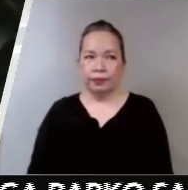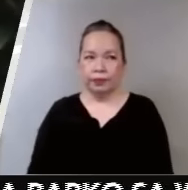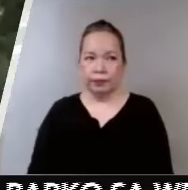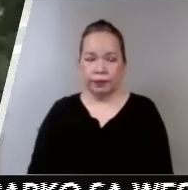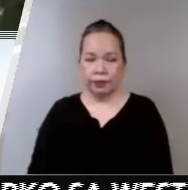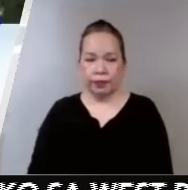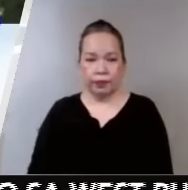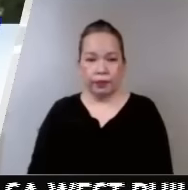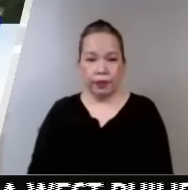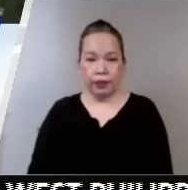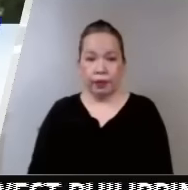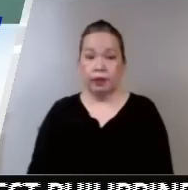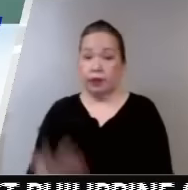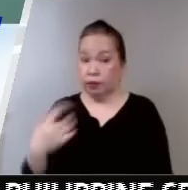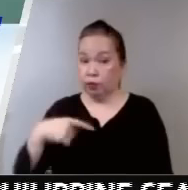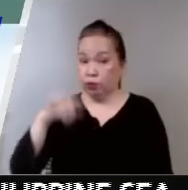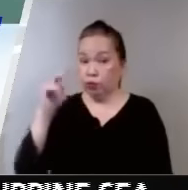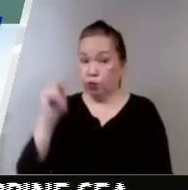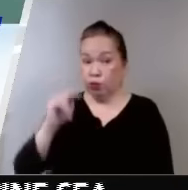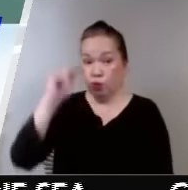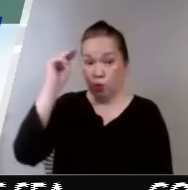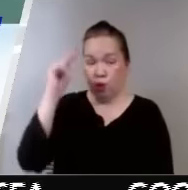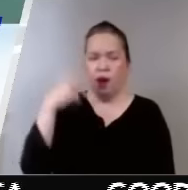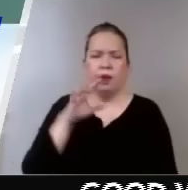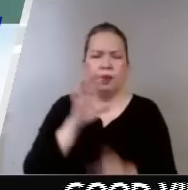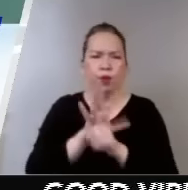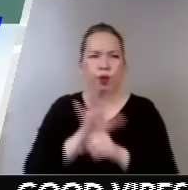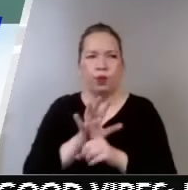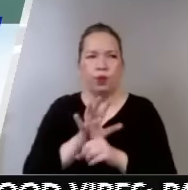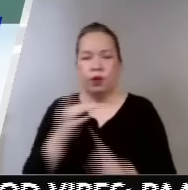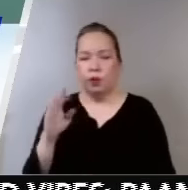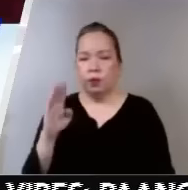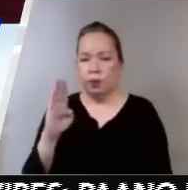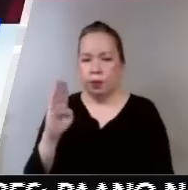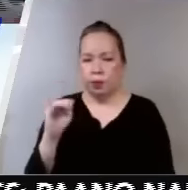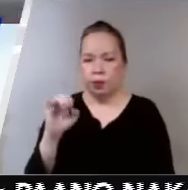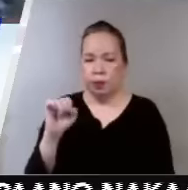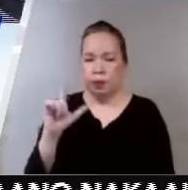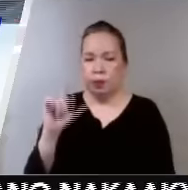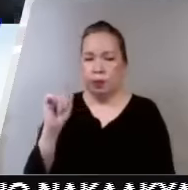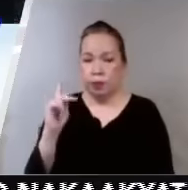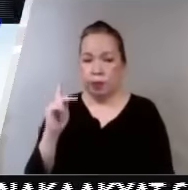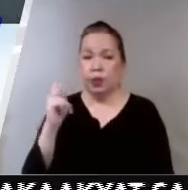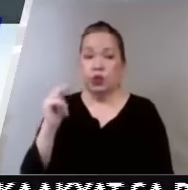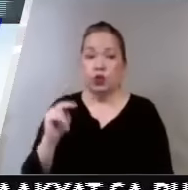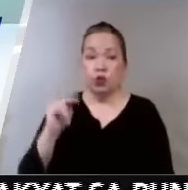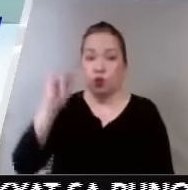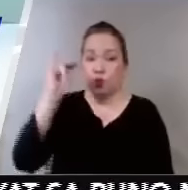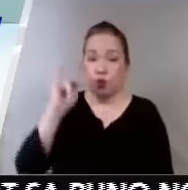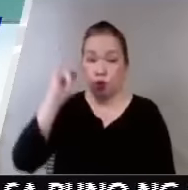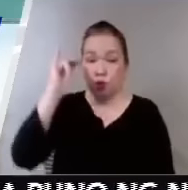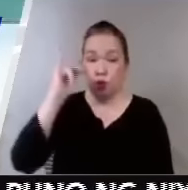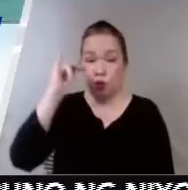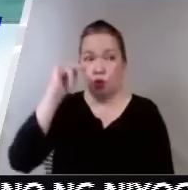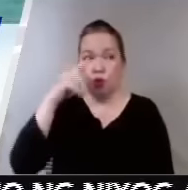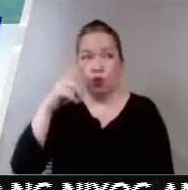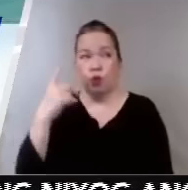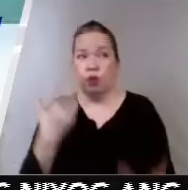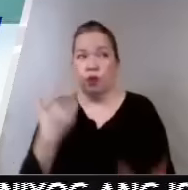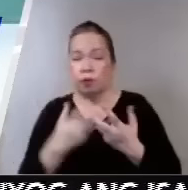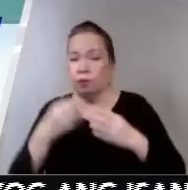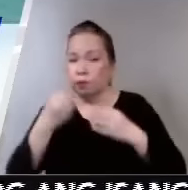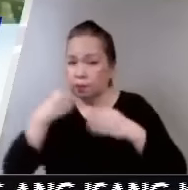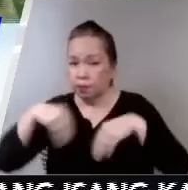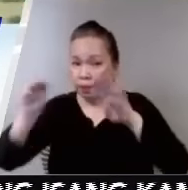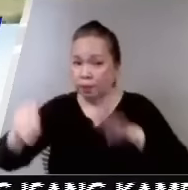Going north, patok sa mga turista ang Bislac River sa Vintar, Ilocos Norte. Pwede mag-bonding over picnic o kaya habang